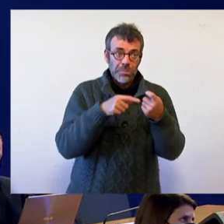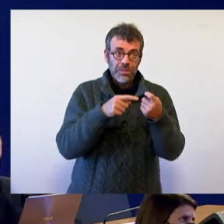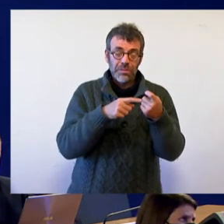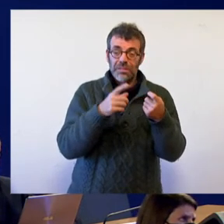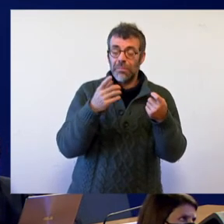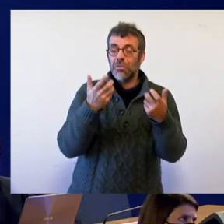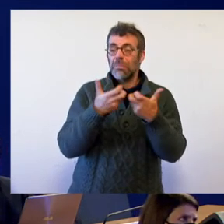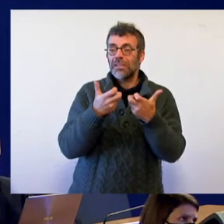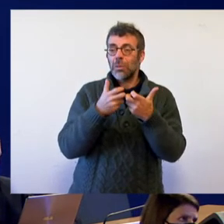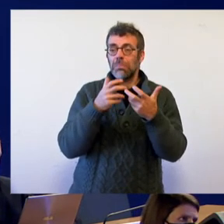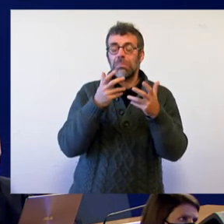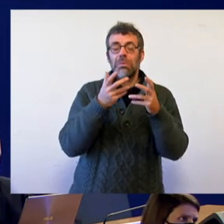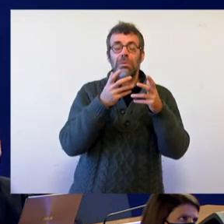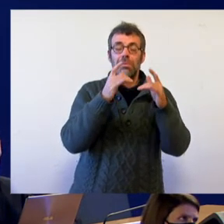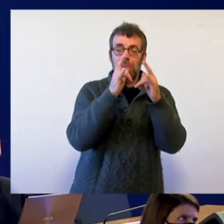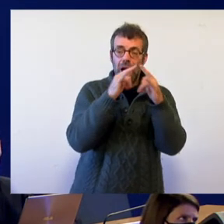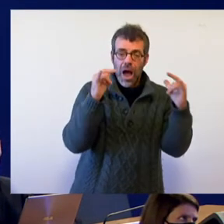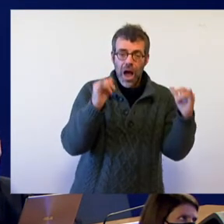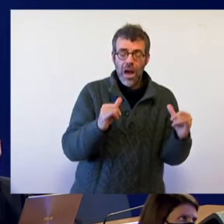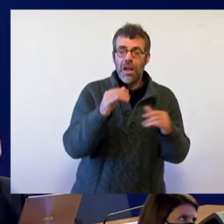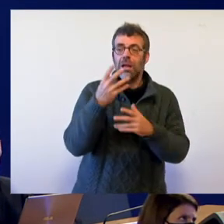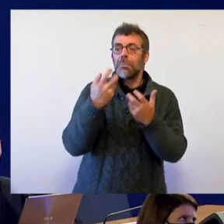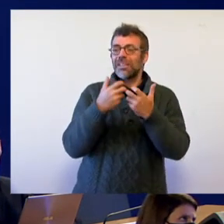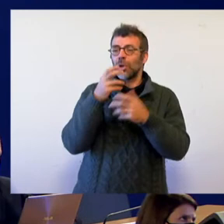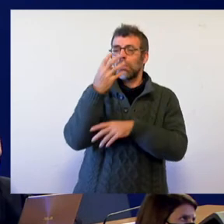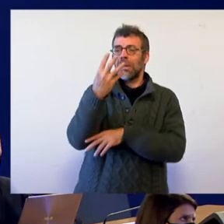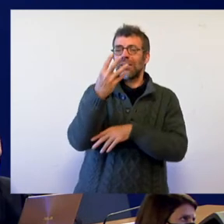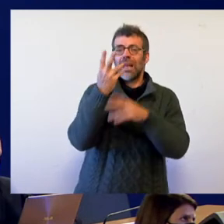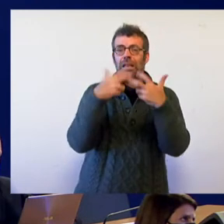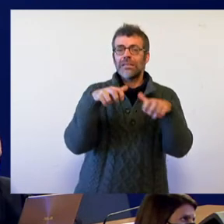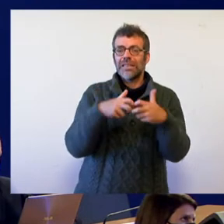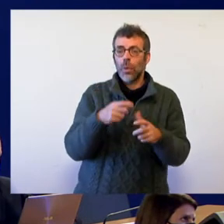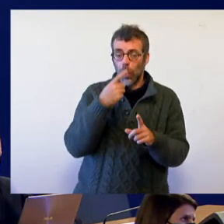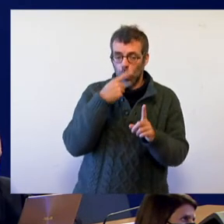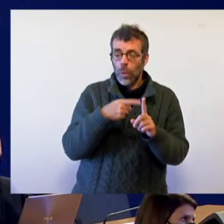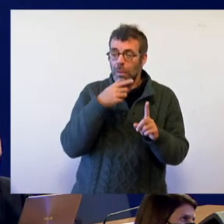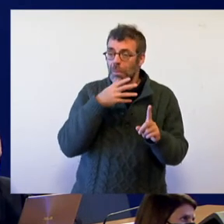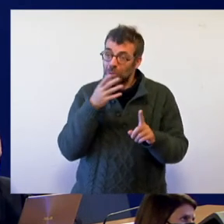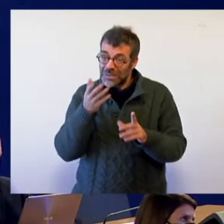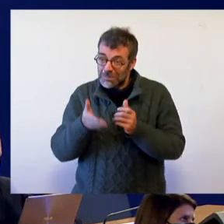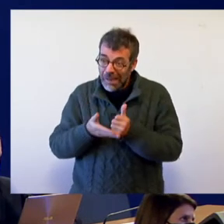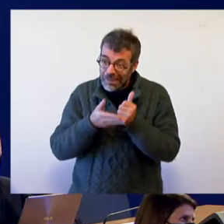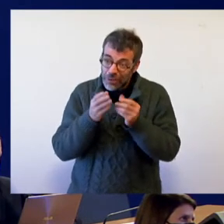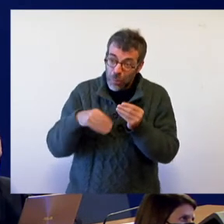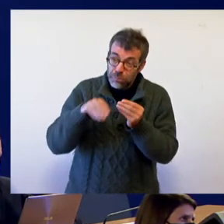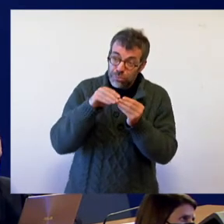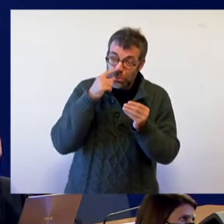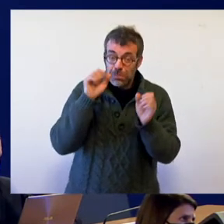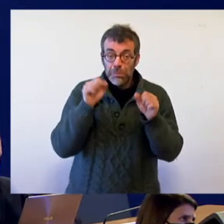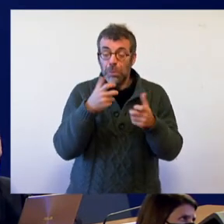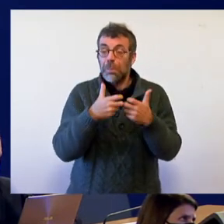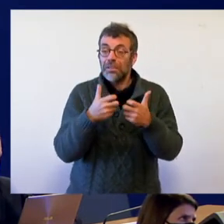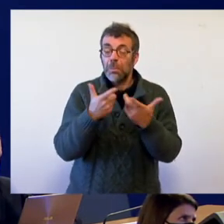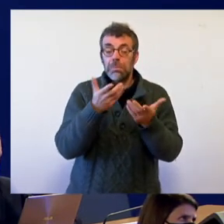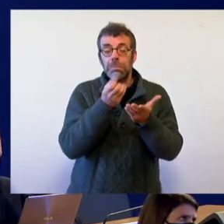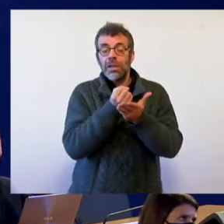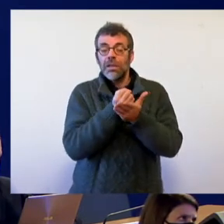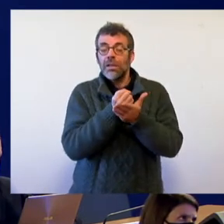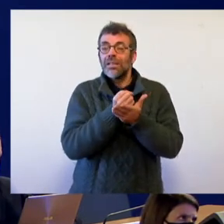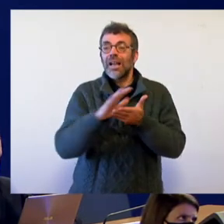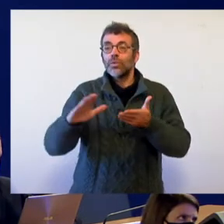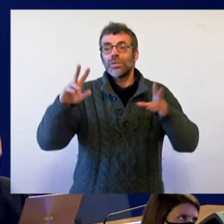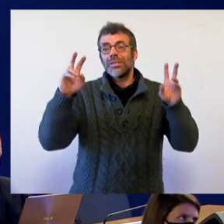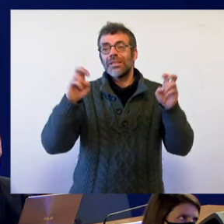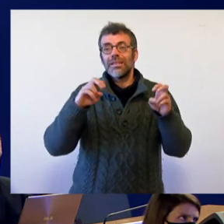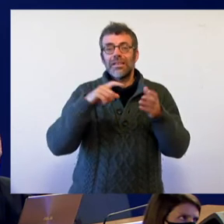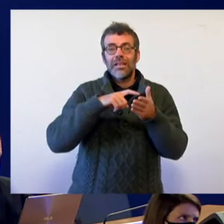4 saisons. On est à peu près à 50 euros par mètre carré par trimestre. Est-ce qu'on ne peut pas faire un geste en exonérant ces gens-là le temps que vous assainissiez